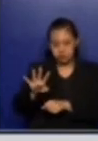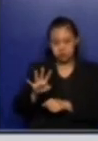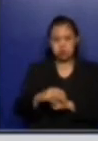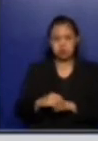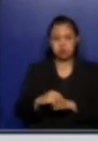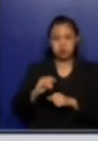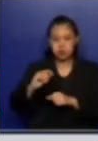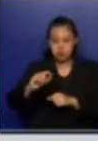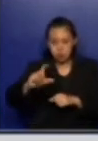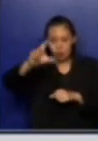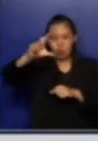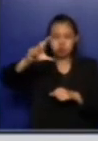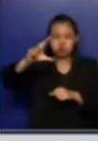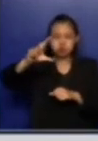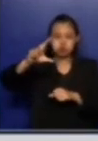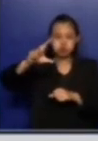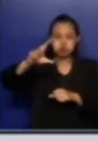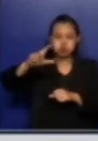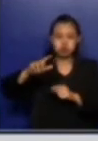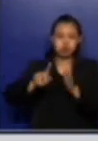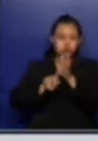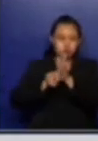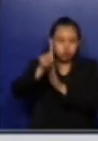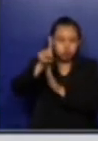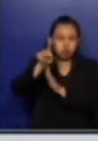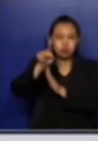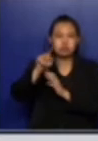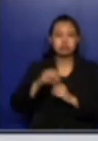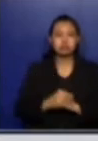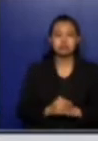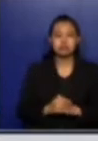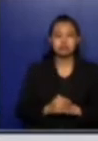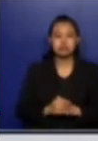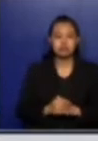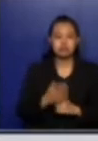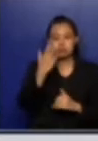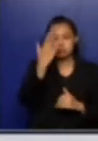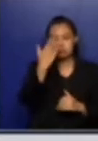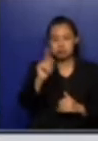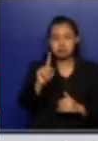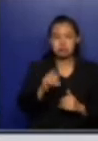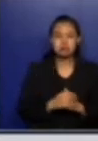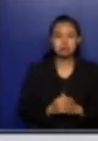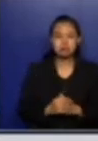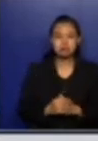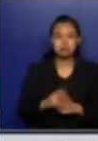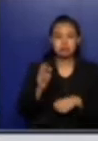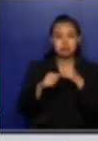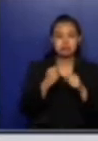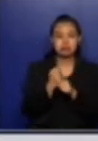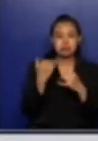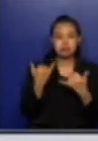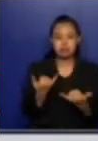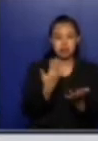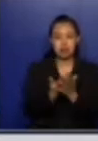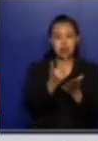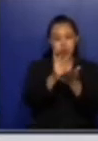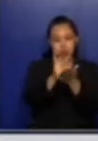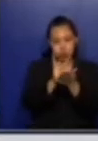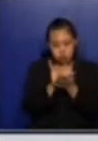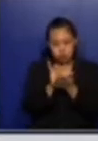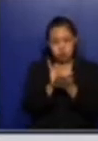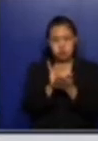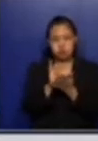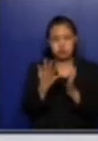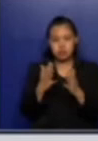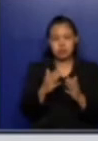แท่งกราฟครับพุ่งชะลุดเลยก็แสดงว่าอย่างไรครับ ปีนี้เนี่ยท่านไม่ได้กู้นะครับให้มันเป็นสเต็ปค่อยๆเ